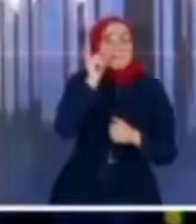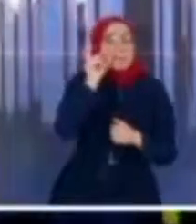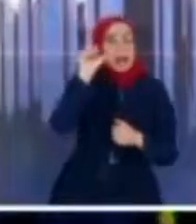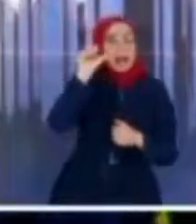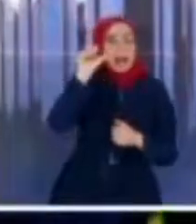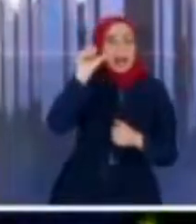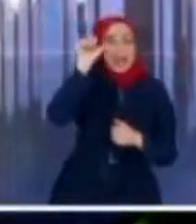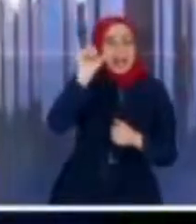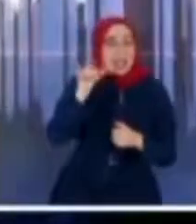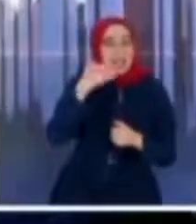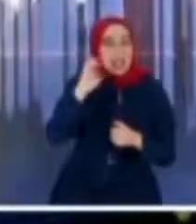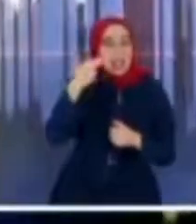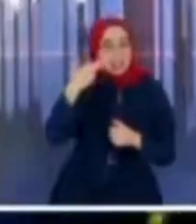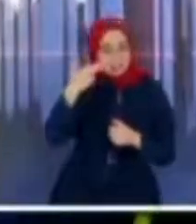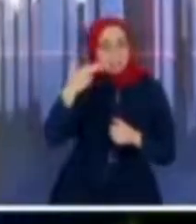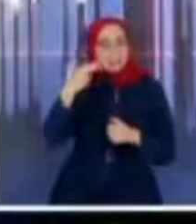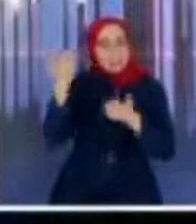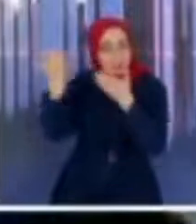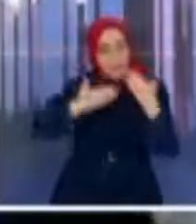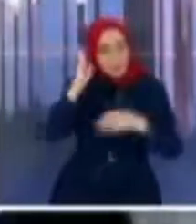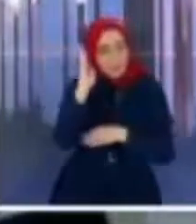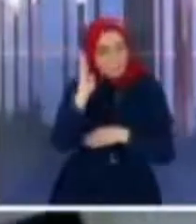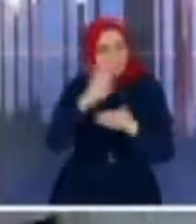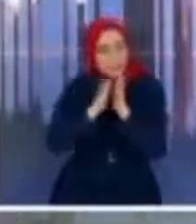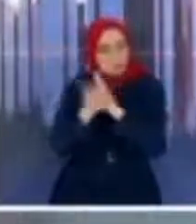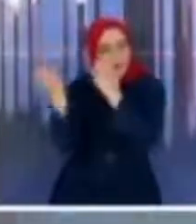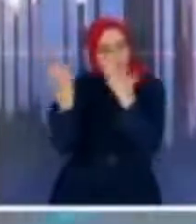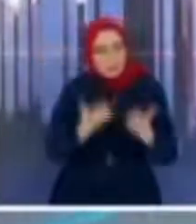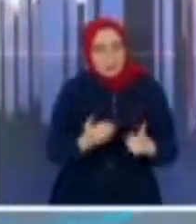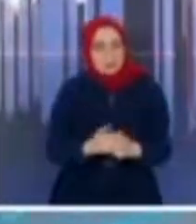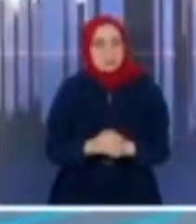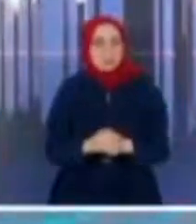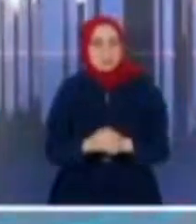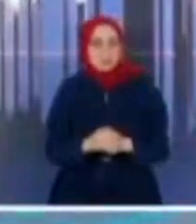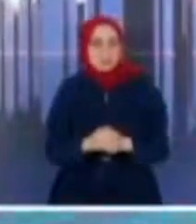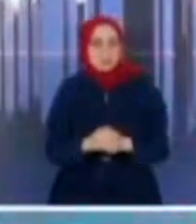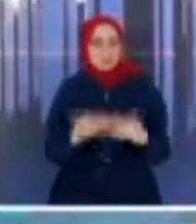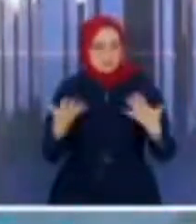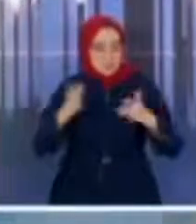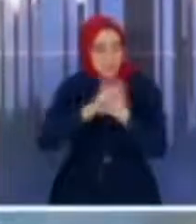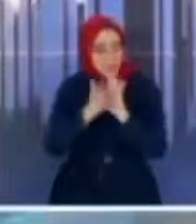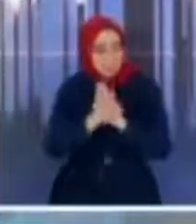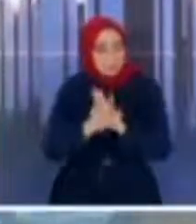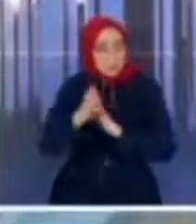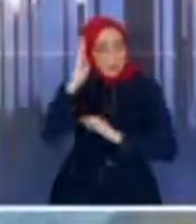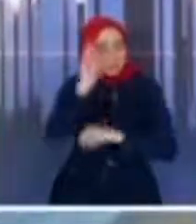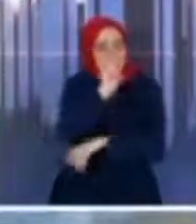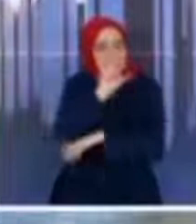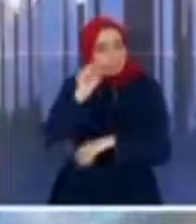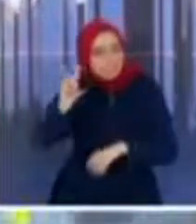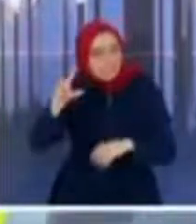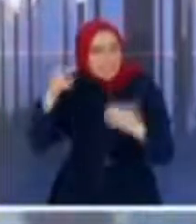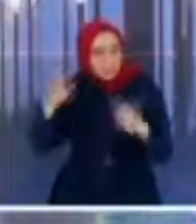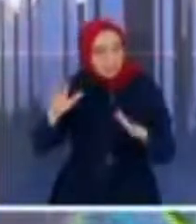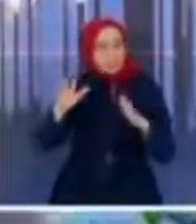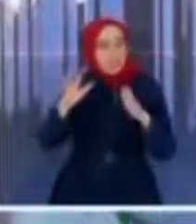تونس يؤثر من باجة. مرحبا أيمن. مرحبا عايش. شباب تونس يؤثر، أنتم اللي خدمتوا على السياحة، خدمتوا على المسار الإيكولوجي في تستور، كيفاش